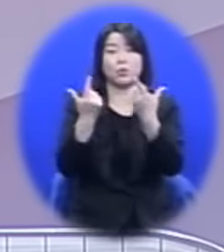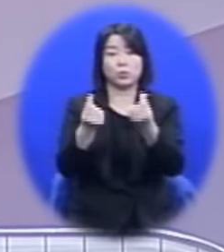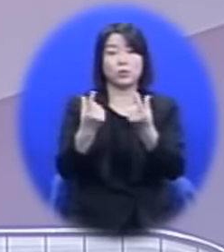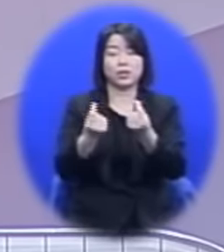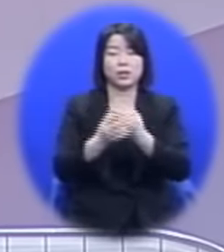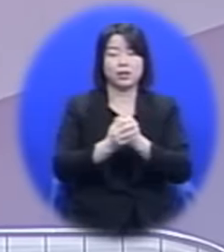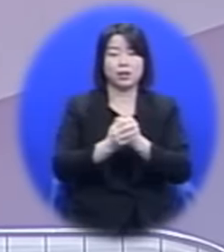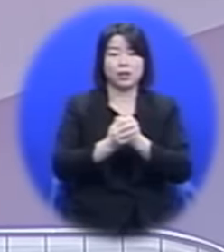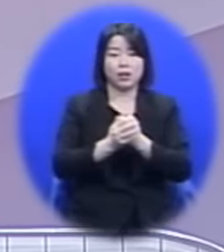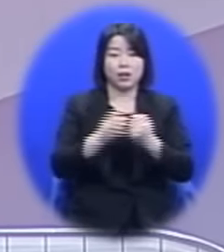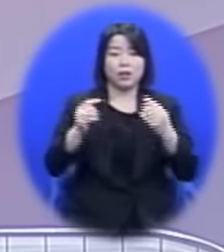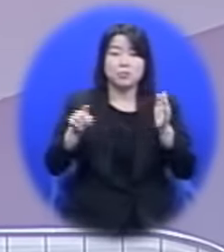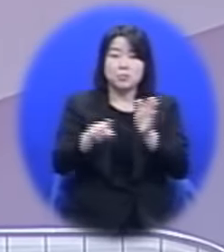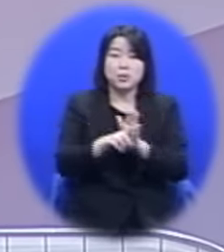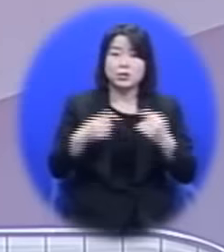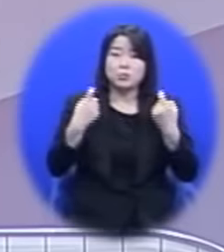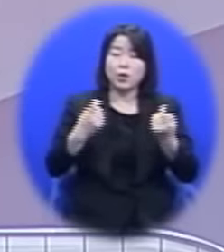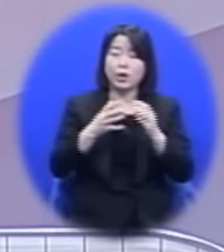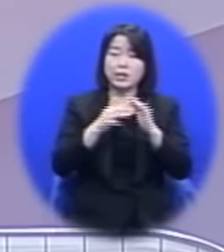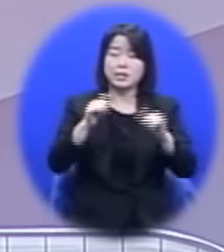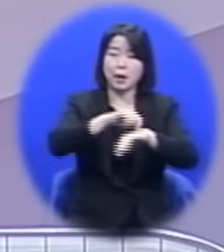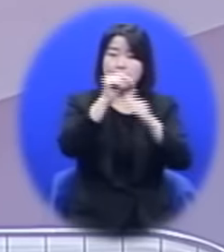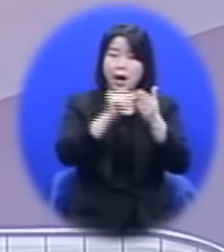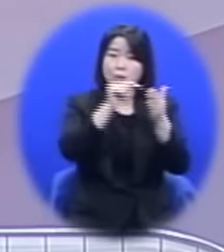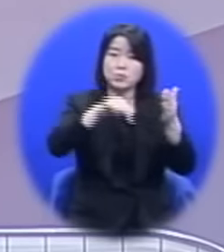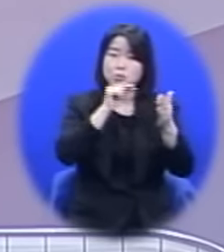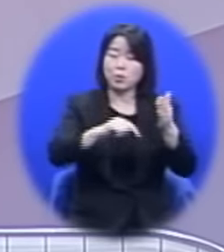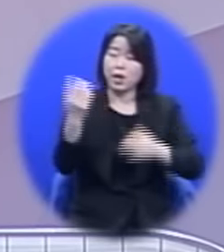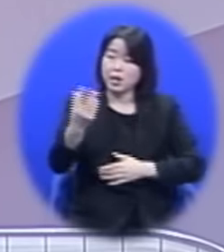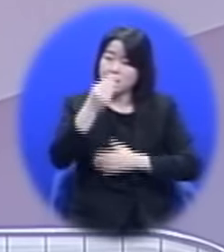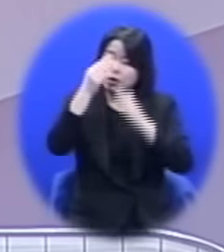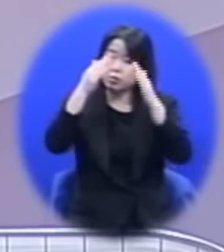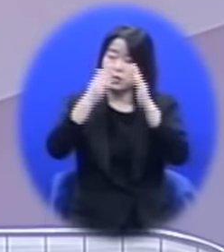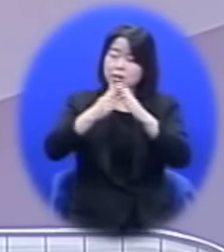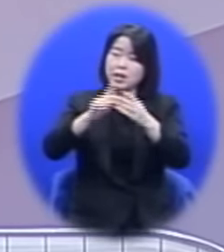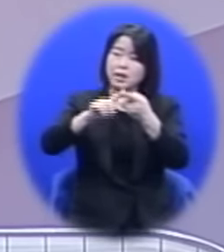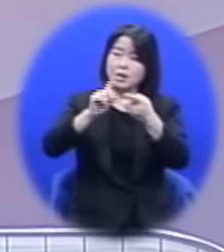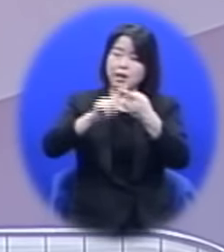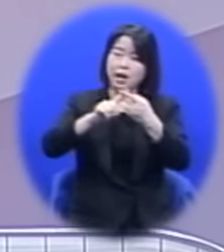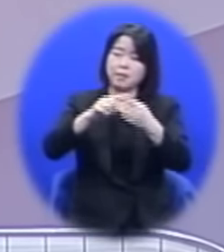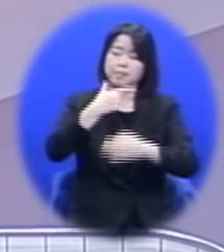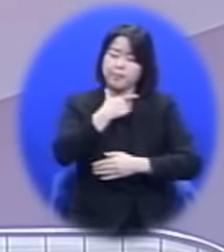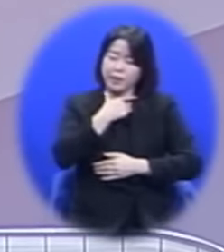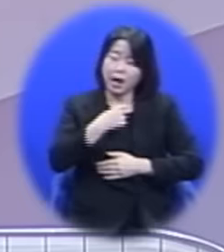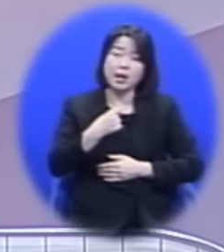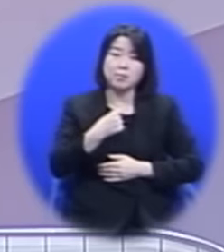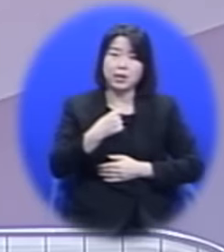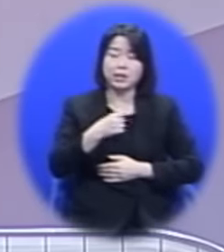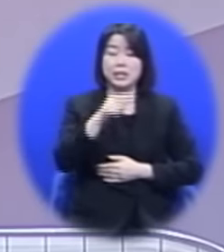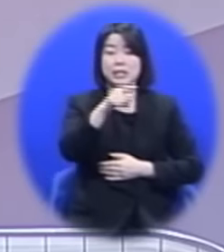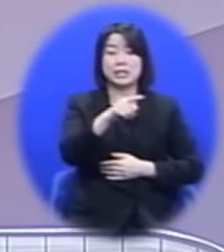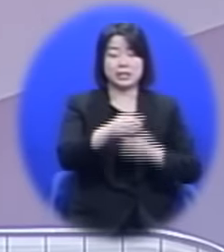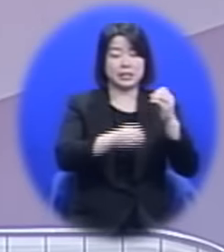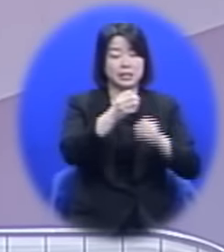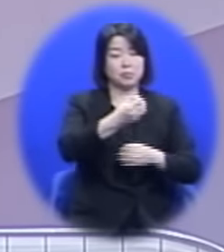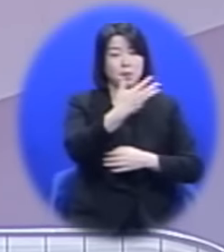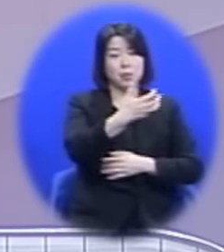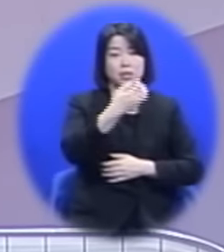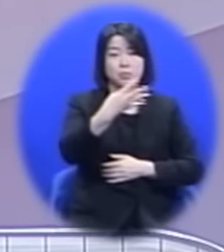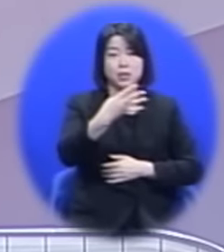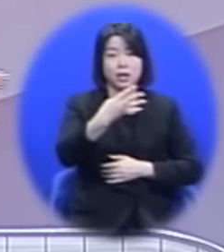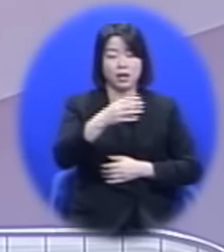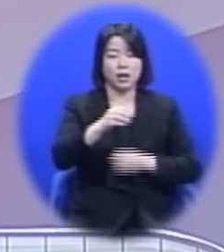순례자의 마음속에 그 성전에 대한 갈망, 하나님이 계시는 그곳에 대한 갈망이 이 시편